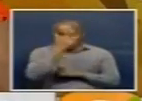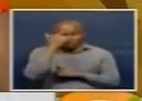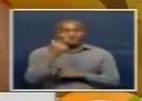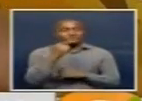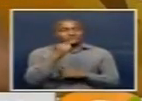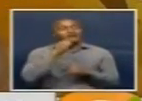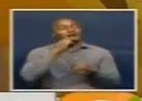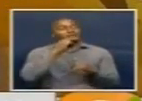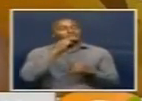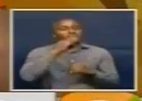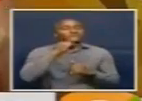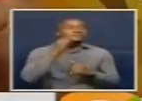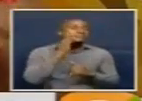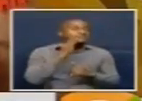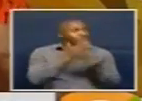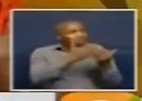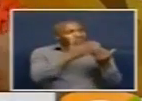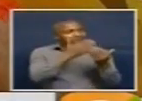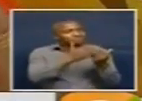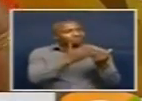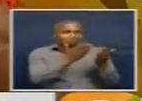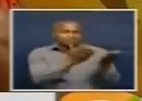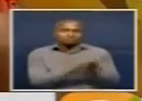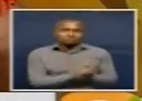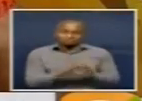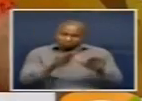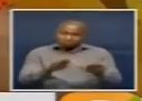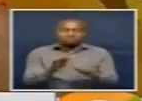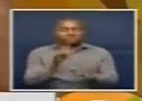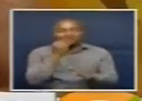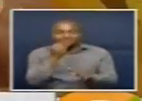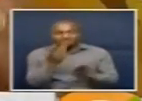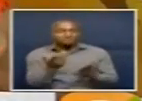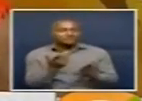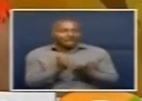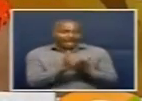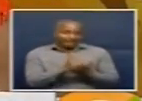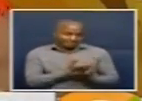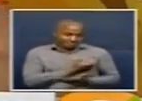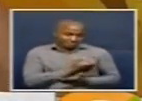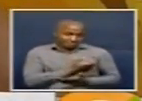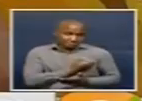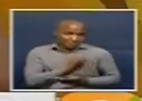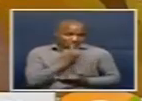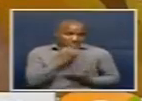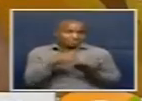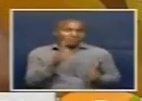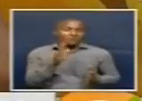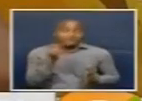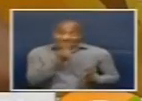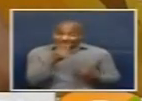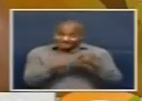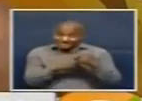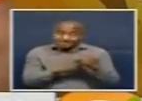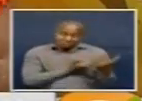kutunzwa, akiketi ndani kidogo na anakula vizuri, maziwa yanakuwa mengi, miezi sita mtoto usimpe chochote.